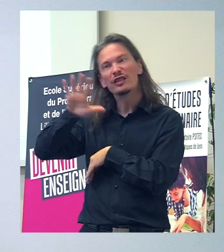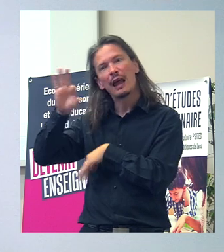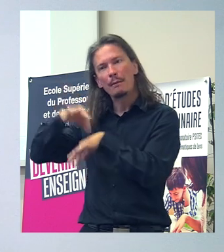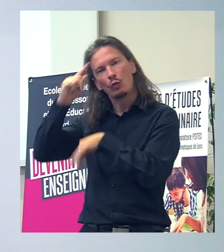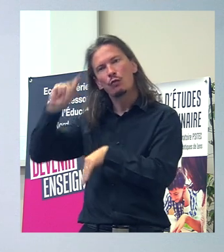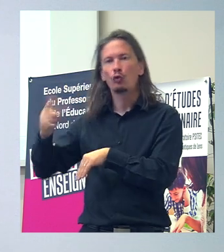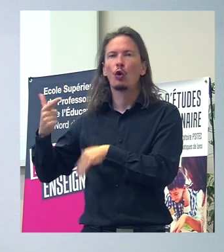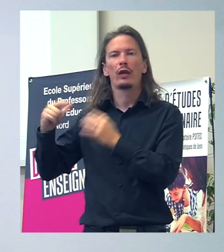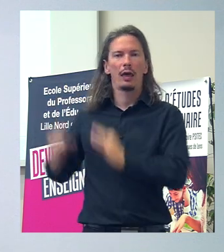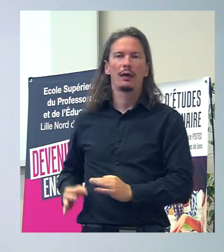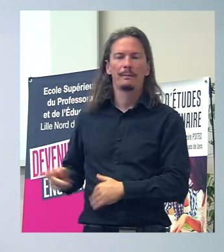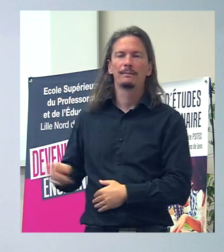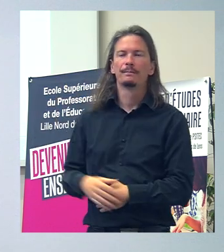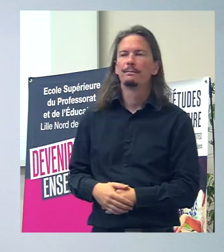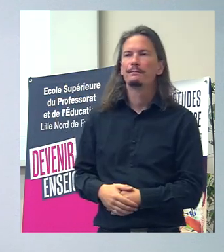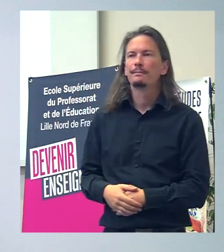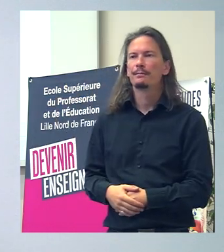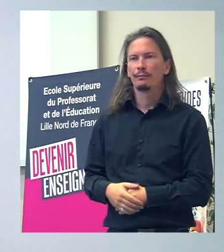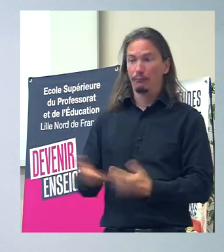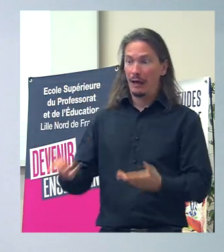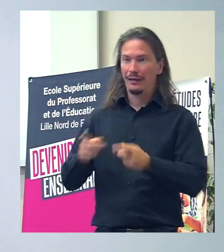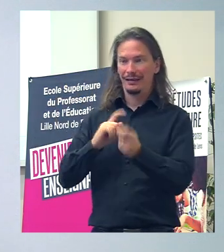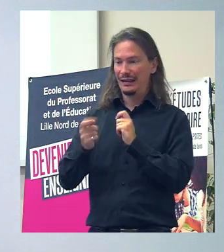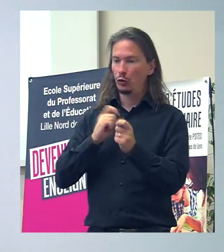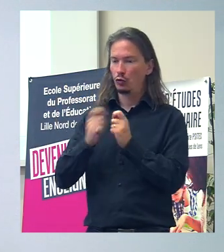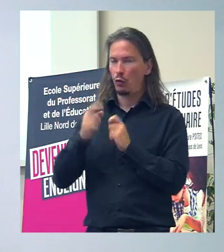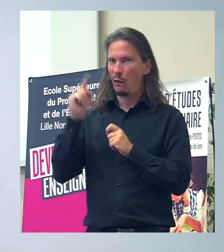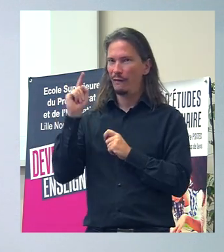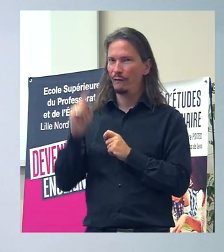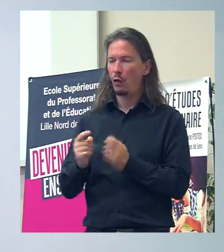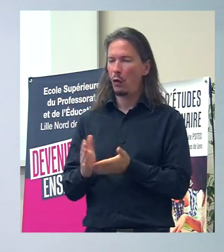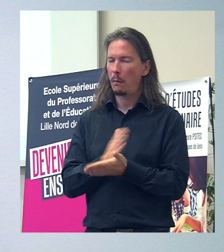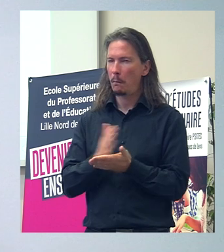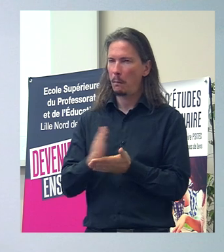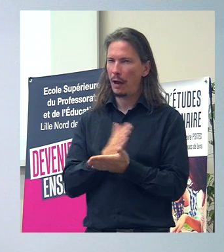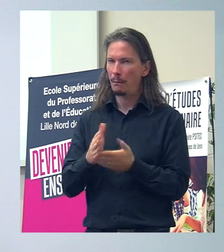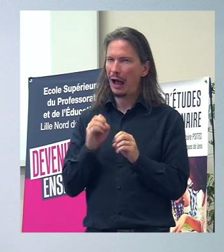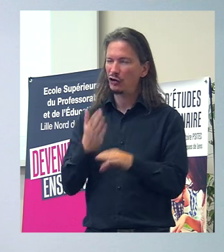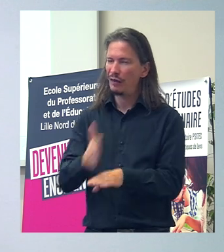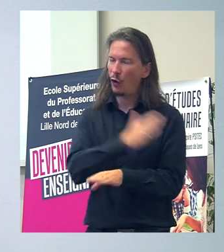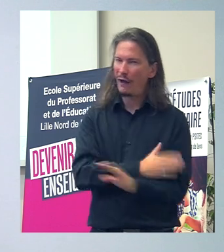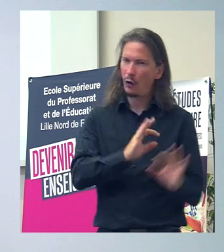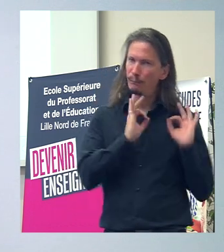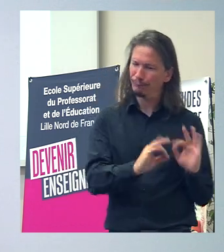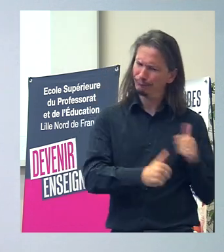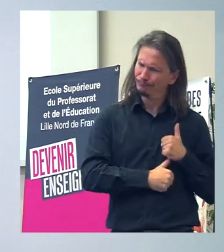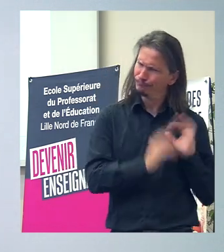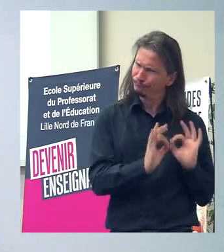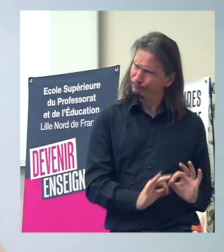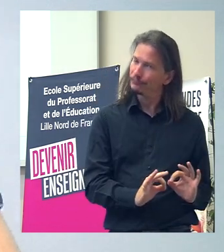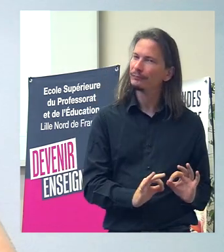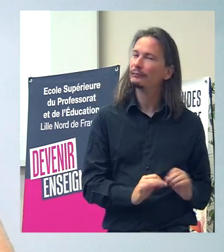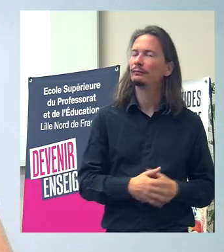Voilà. Cette discussion, elle doit être minutieusement préparée par l'enseignant. Il